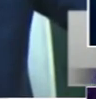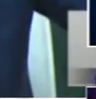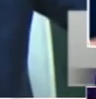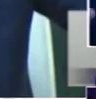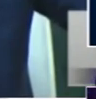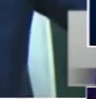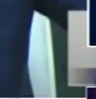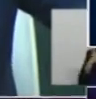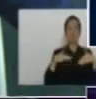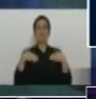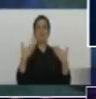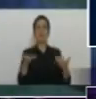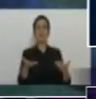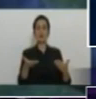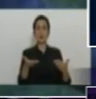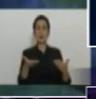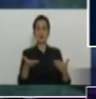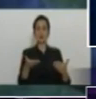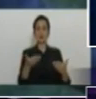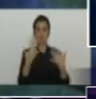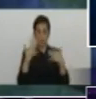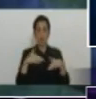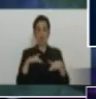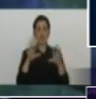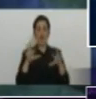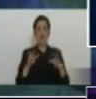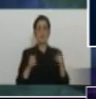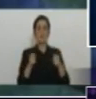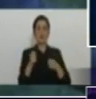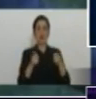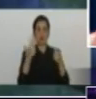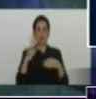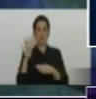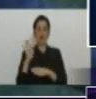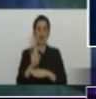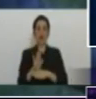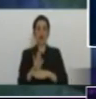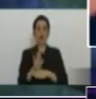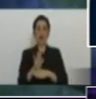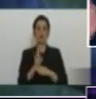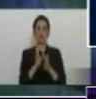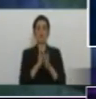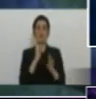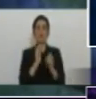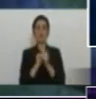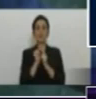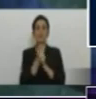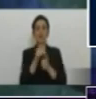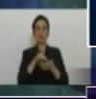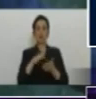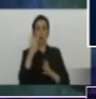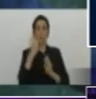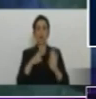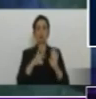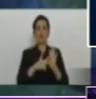наткомса да мере шесулебулс. Айт гавихсенот эхла ро ви ракет ра унда гакетебули иqo родис. Да эрти магалитис моквана винес